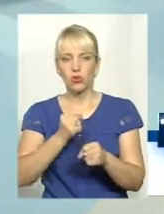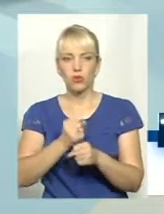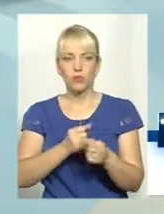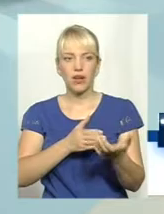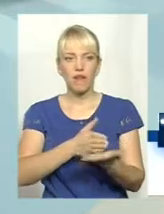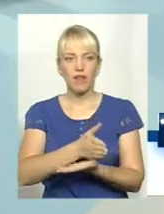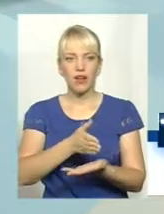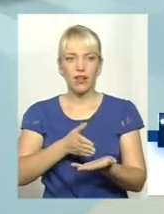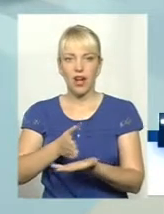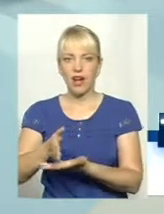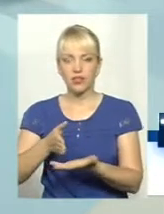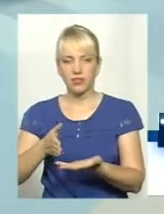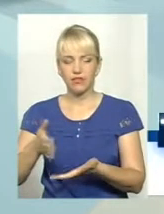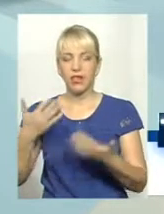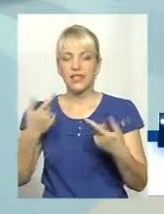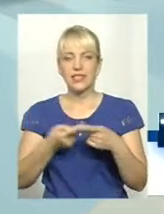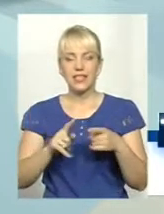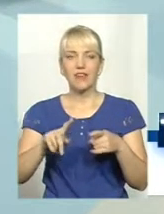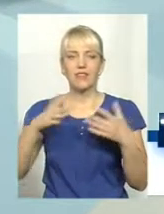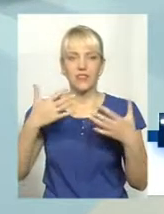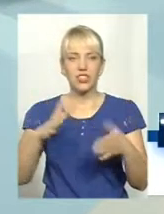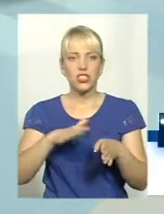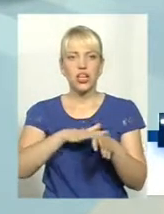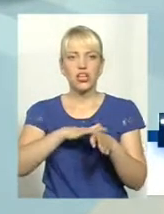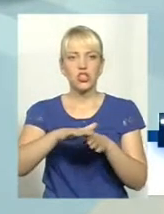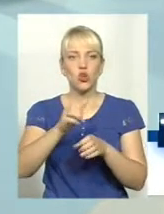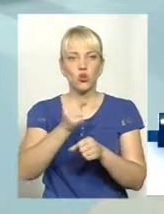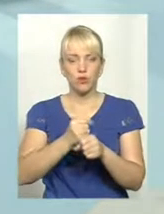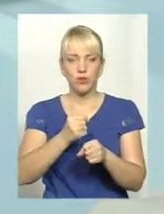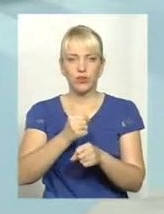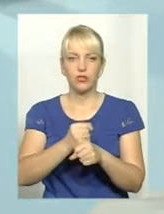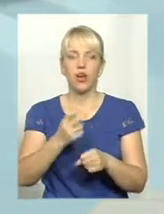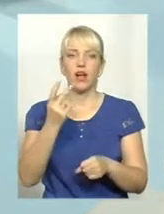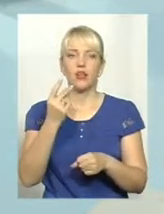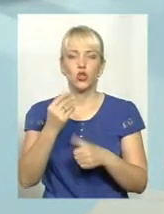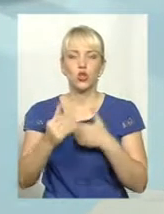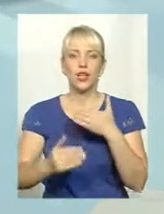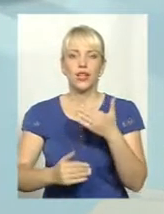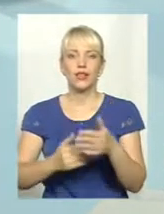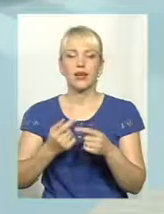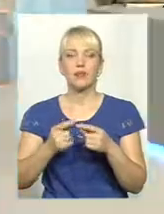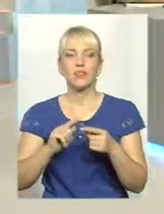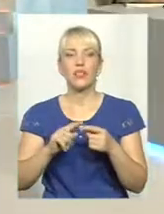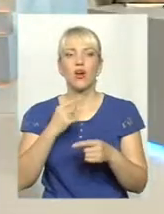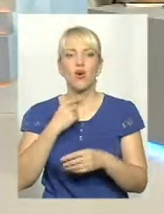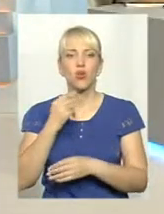донесення хоча б інформації, можливо, навіть через газети. Це дійсно складно, але, на